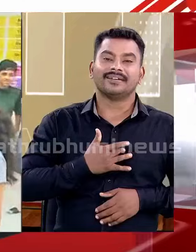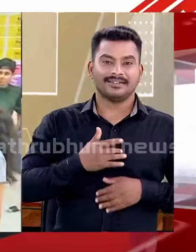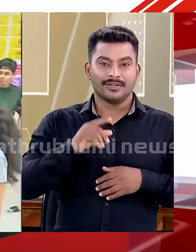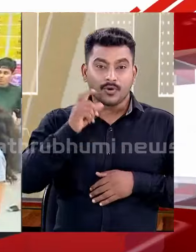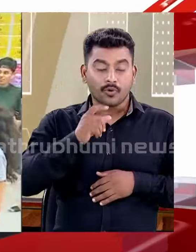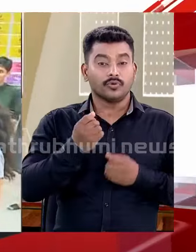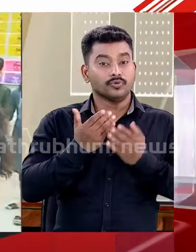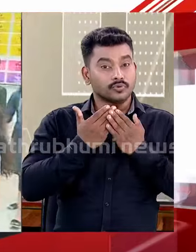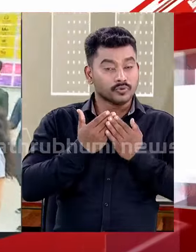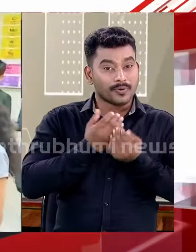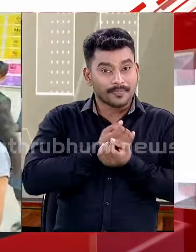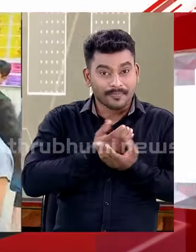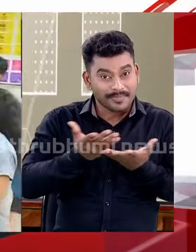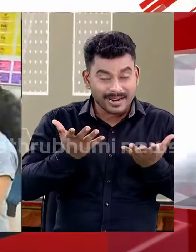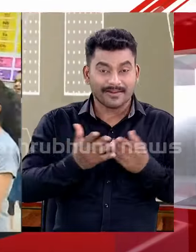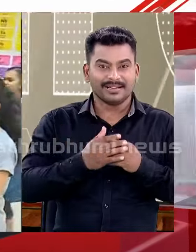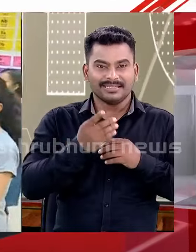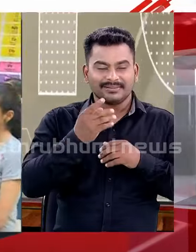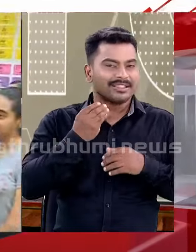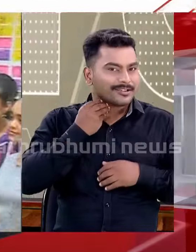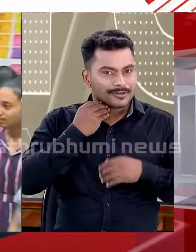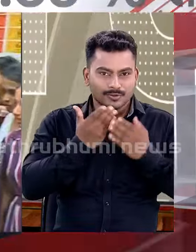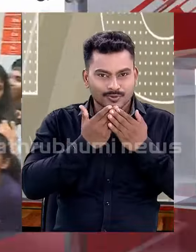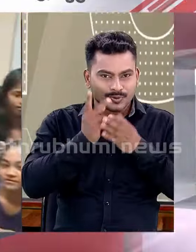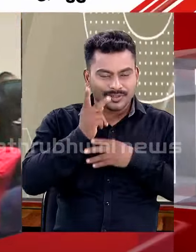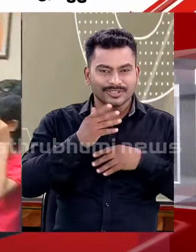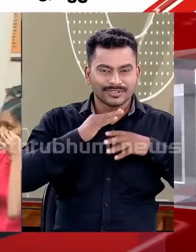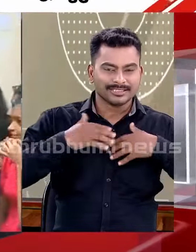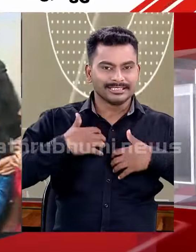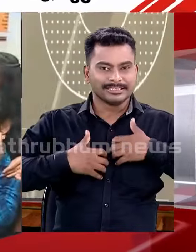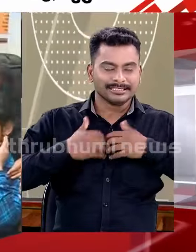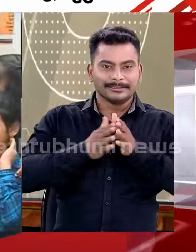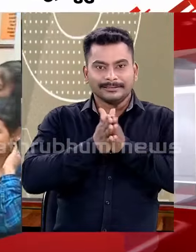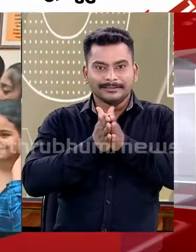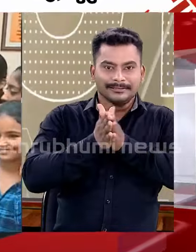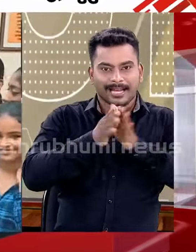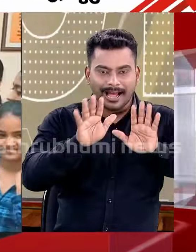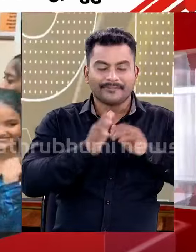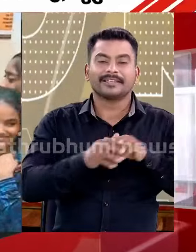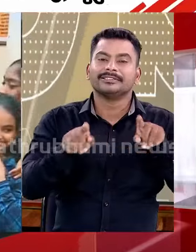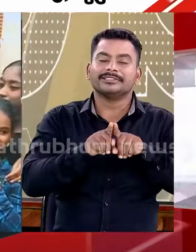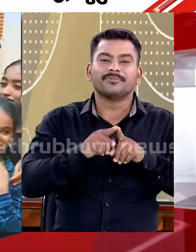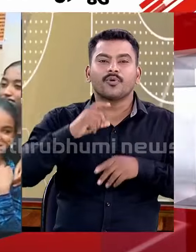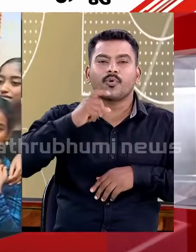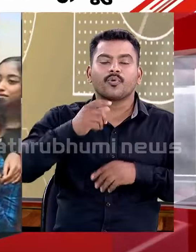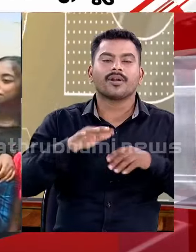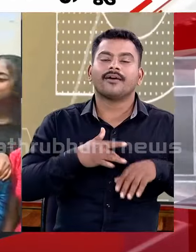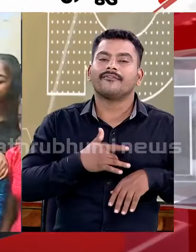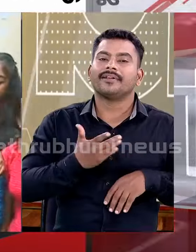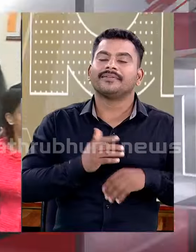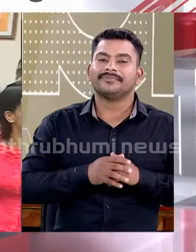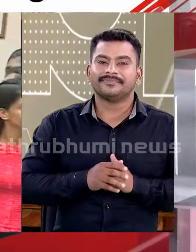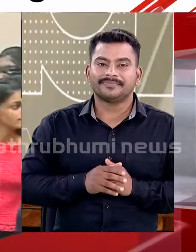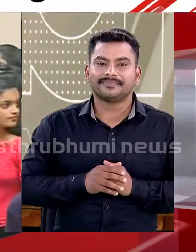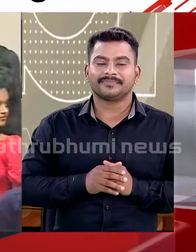പ്രധാനപ്പെട്ട സ്കൂളുകളുള്ളതാണ്. ഇപ്പോൾ കോട്ടംഗലിൽ കണ്ട അതേ ആവേശമൊക്കെ അവിടെയും കുട്ടികളിലുണ്ടാകുമെന്ന് പ്രതീക്ഷിക്കുന്നു. പറയൂ അവിടുത്തെ കുട്ടികളുടെ സന്തോഷമൊക്കെ.